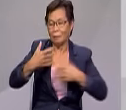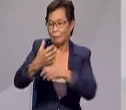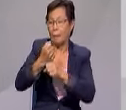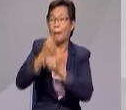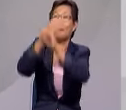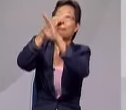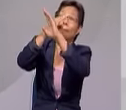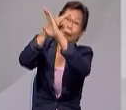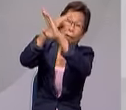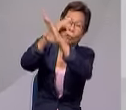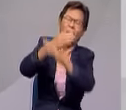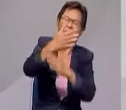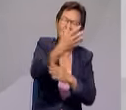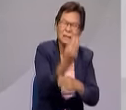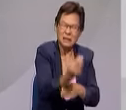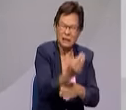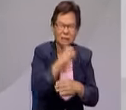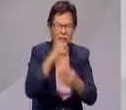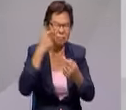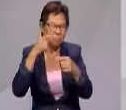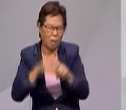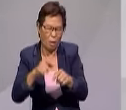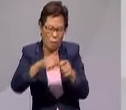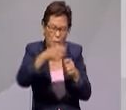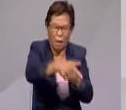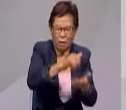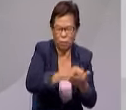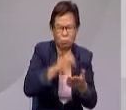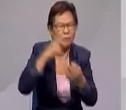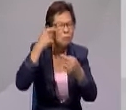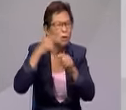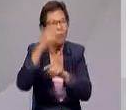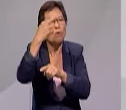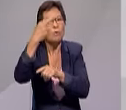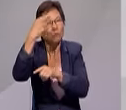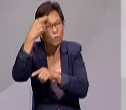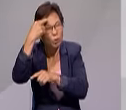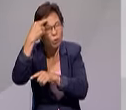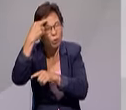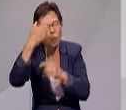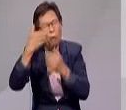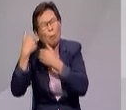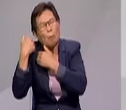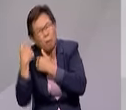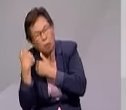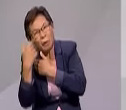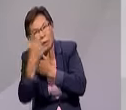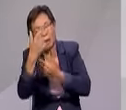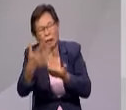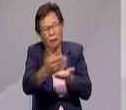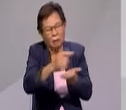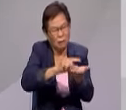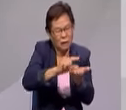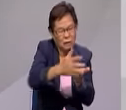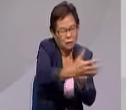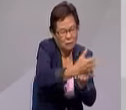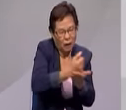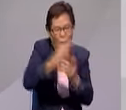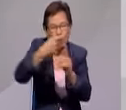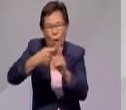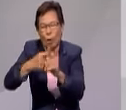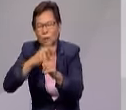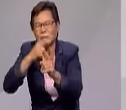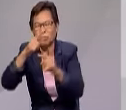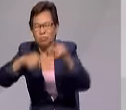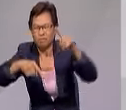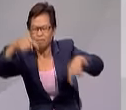Namun, ada segelintir yang tidak bersetuju dengan caruman itu atas alasan ianya membebankan kerana pendapatan bulanan mereka tidak